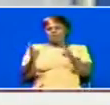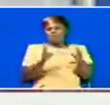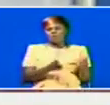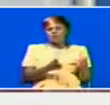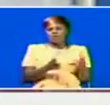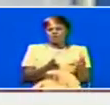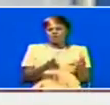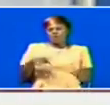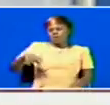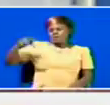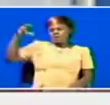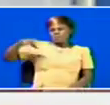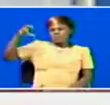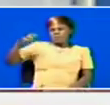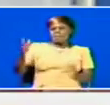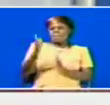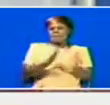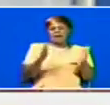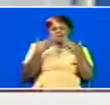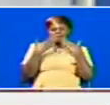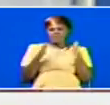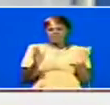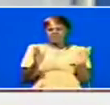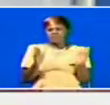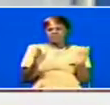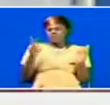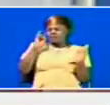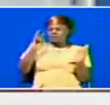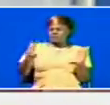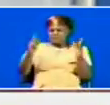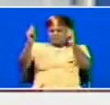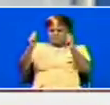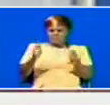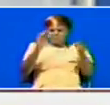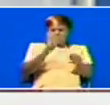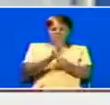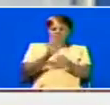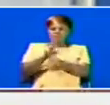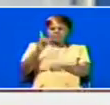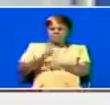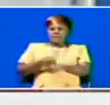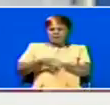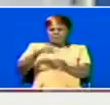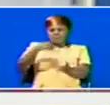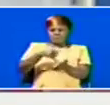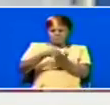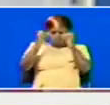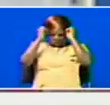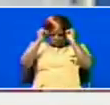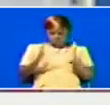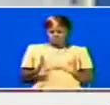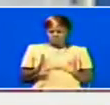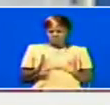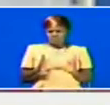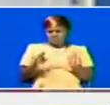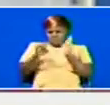watu wazima wenye kupanga jambo kama hilo. Tumeona maandamano mara nyingine yanahusisha wanafunzi wa shule, kwa mfano